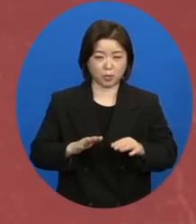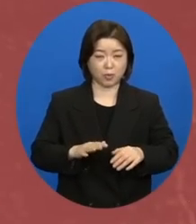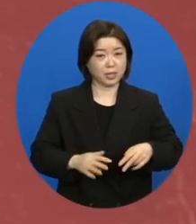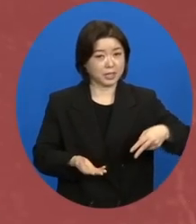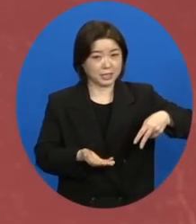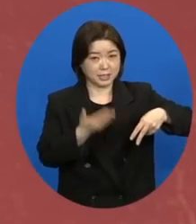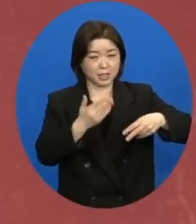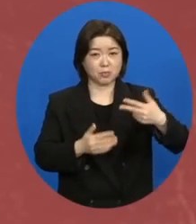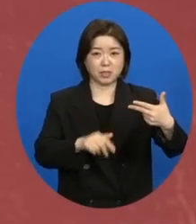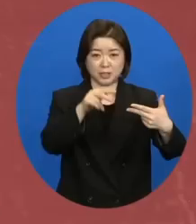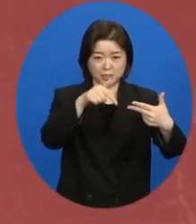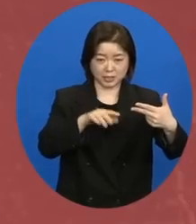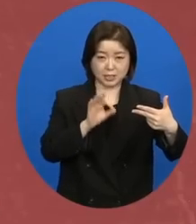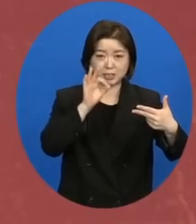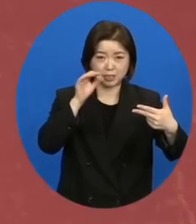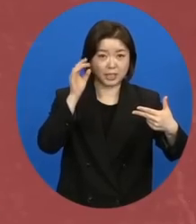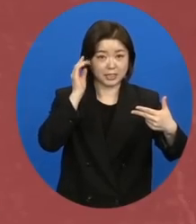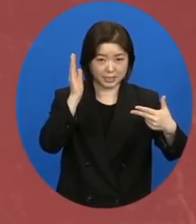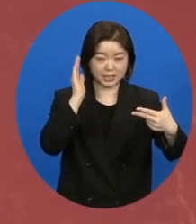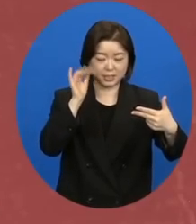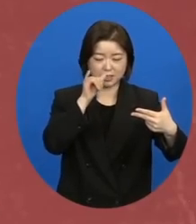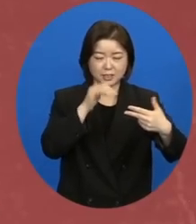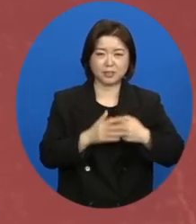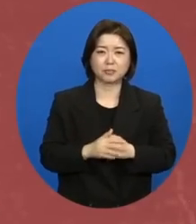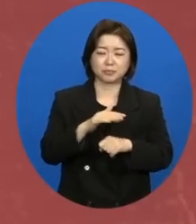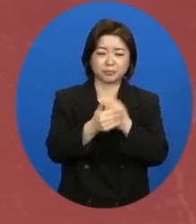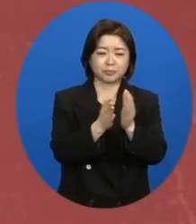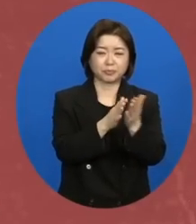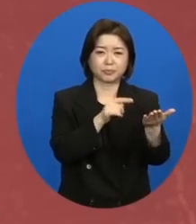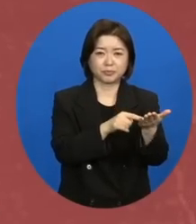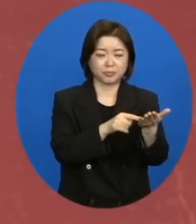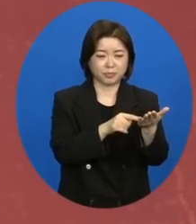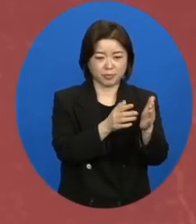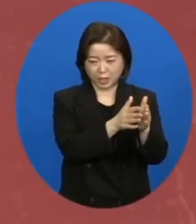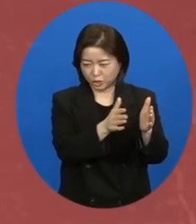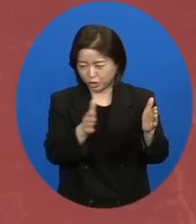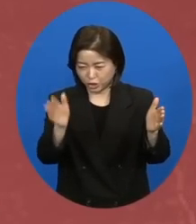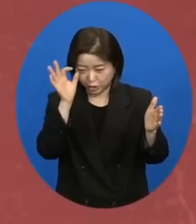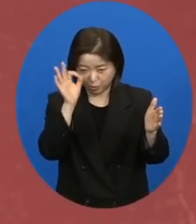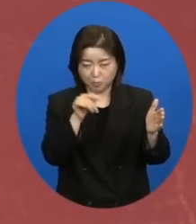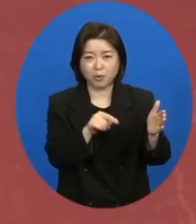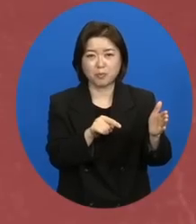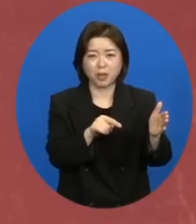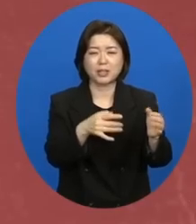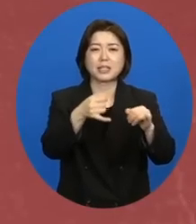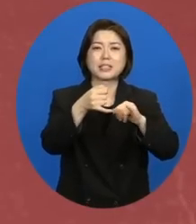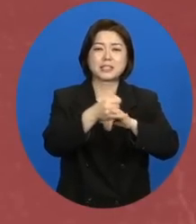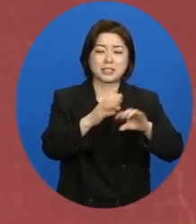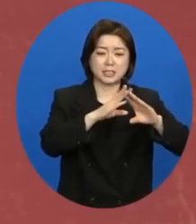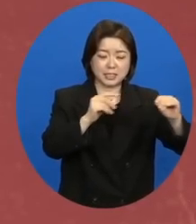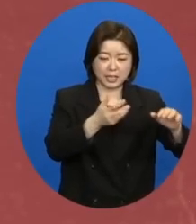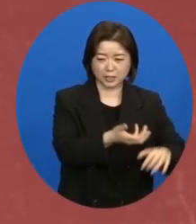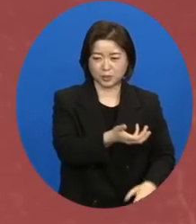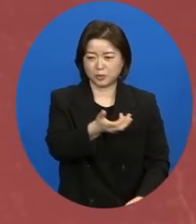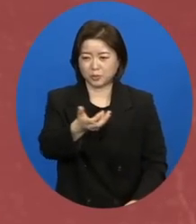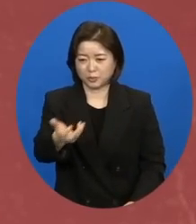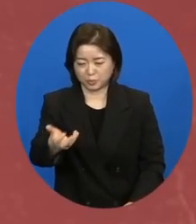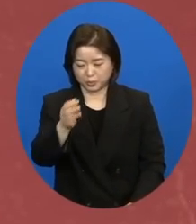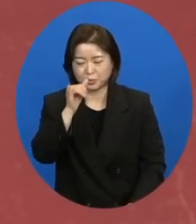사무엘상 7장 얘기는 성서의 구조적으로 보면 약속의 땅에 들어왔다는